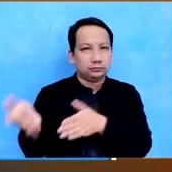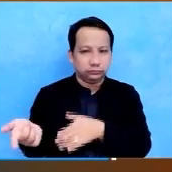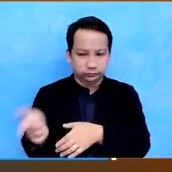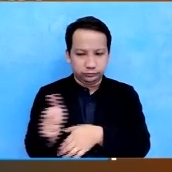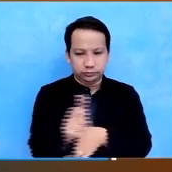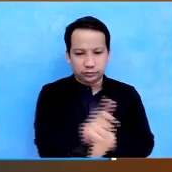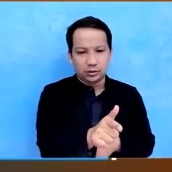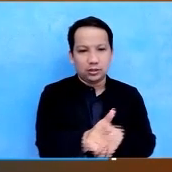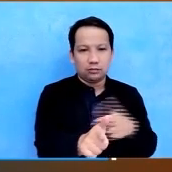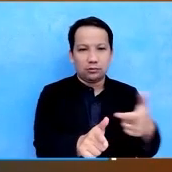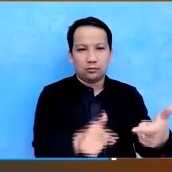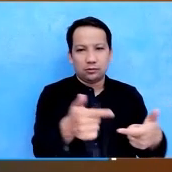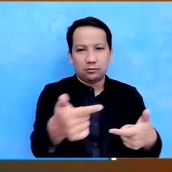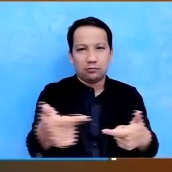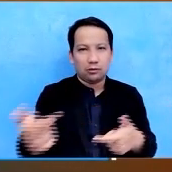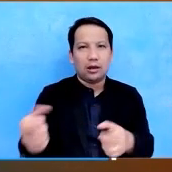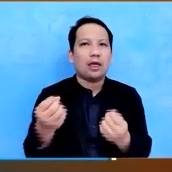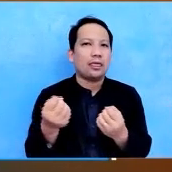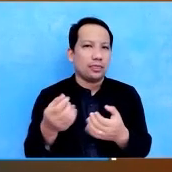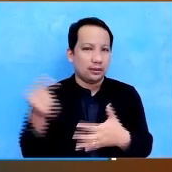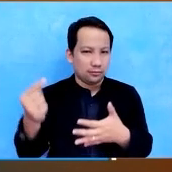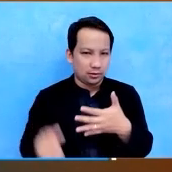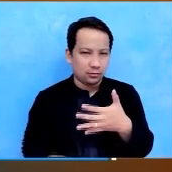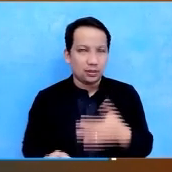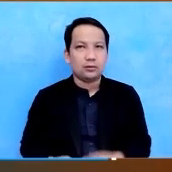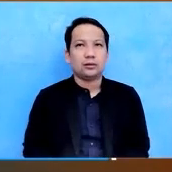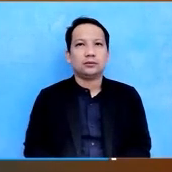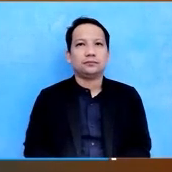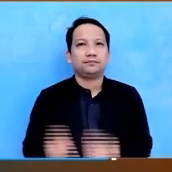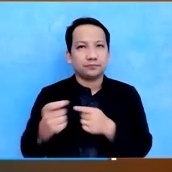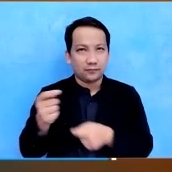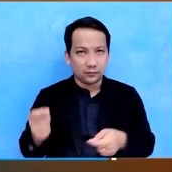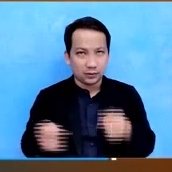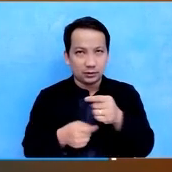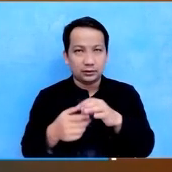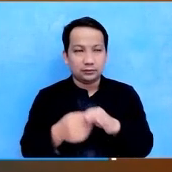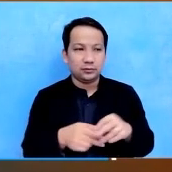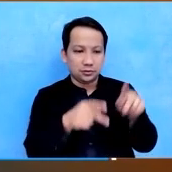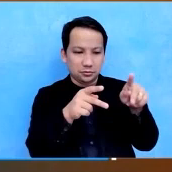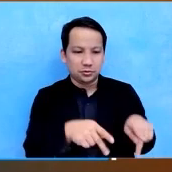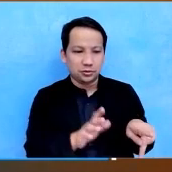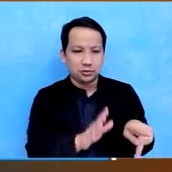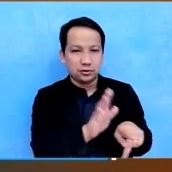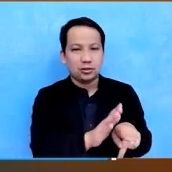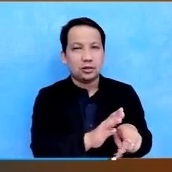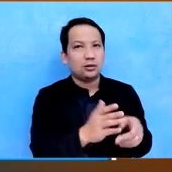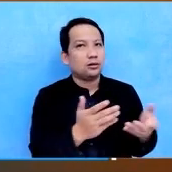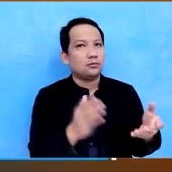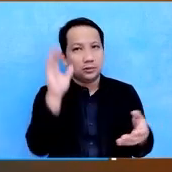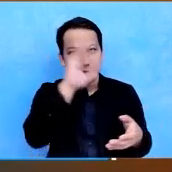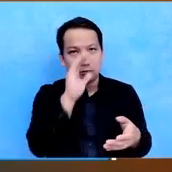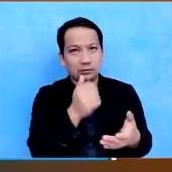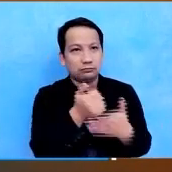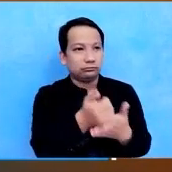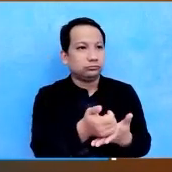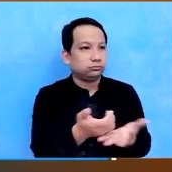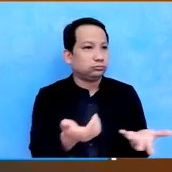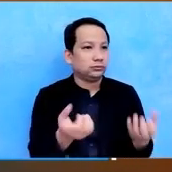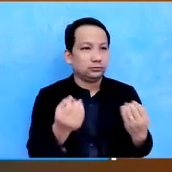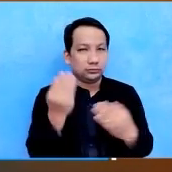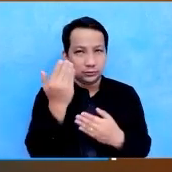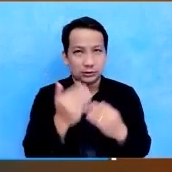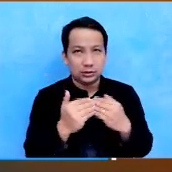nandyan na yung ahente, nandyan na yung first layer trader, nandyan yung taong sa kanya naman yung truck. Marami pong